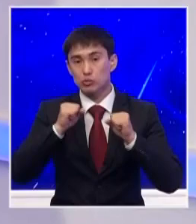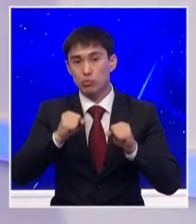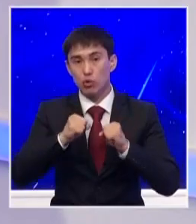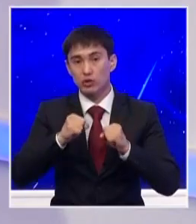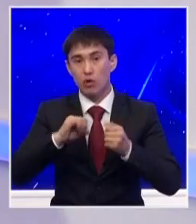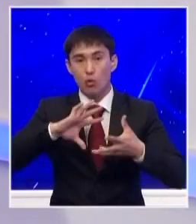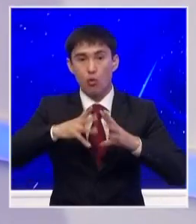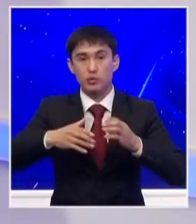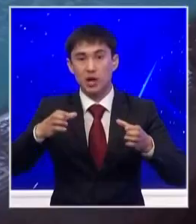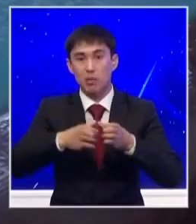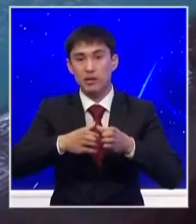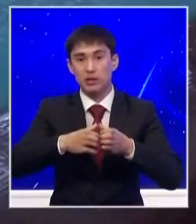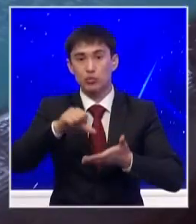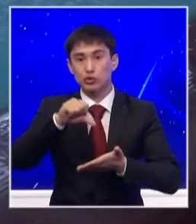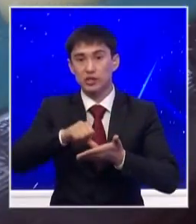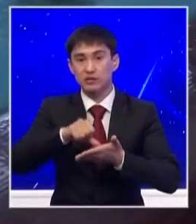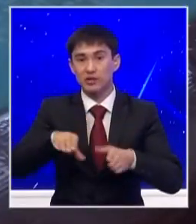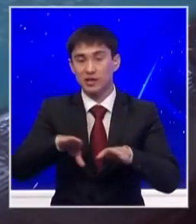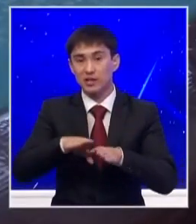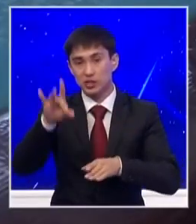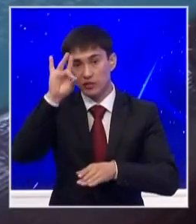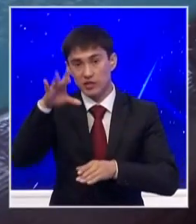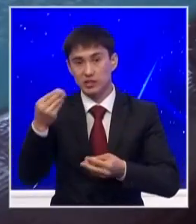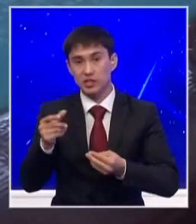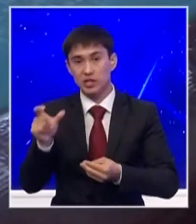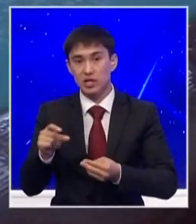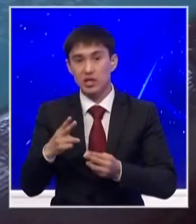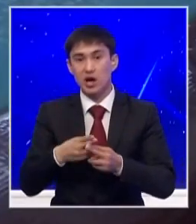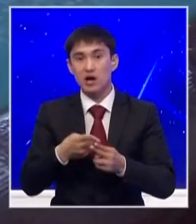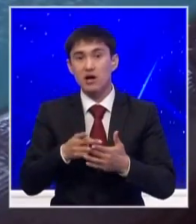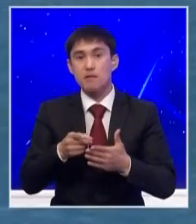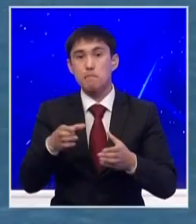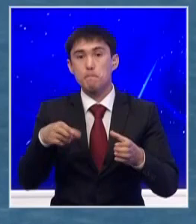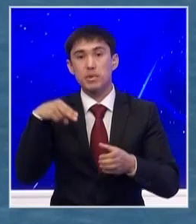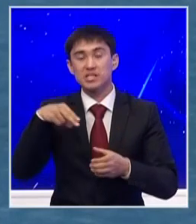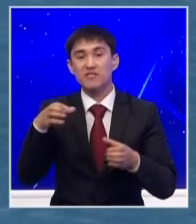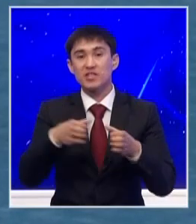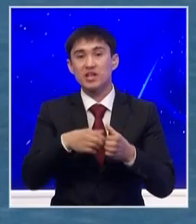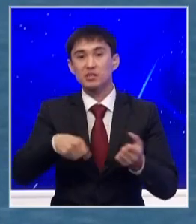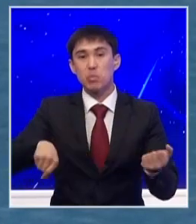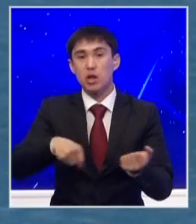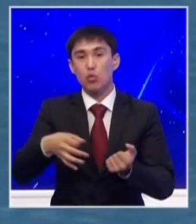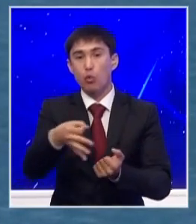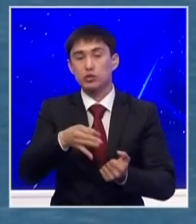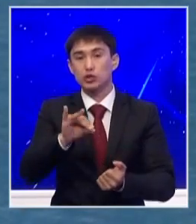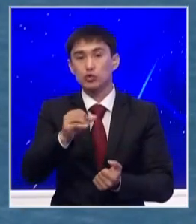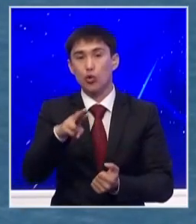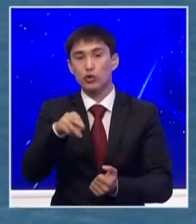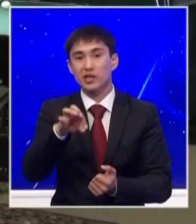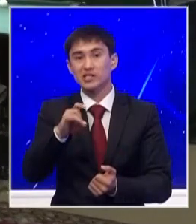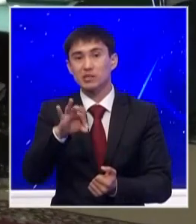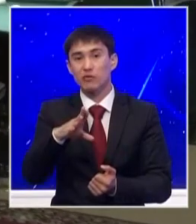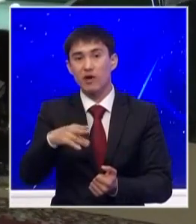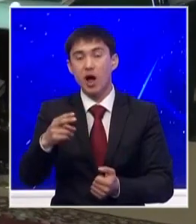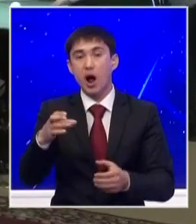В общекомандном зачете приняли участие такие известные игроки, как президент Федерации бильярда области ЖТСУ Тахтар